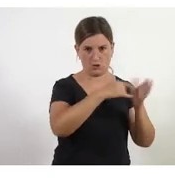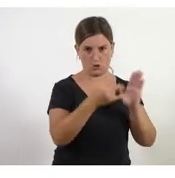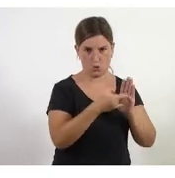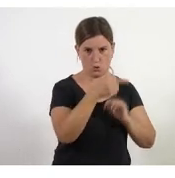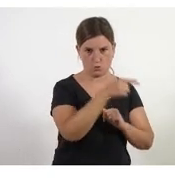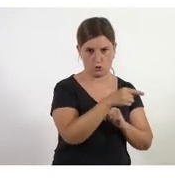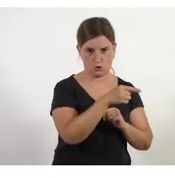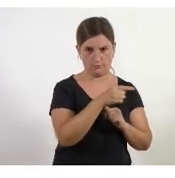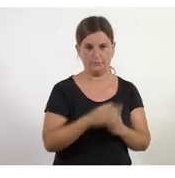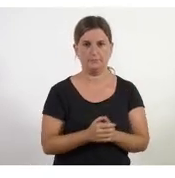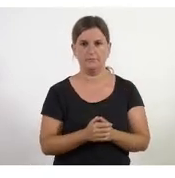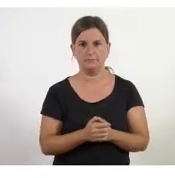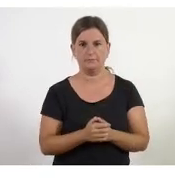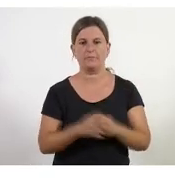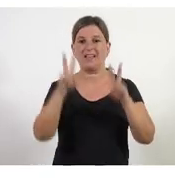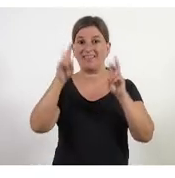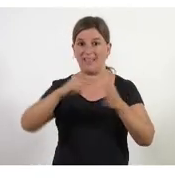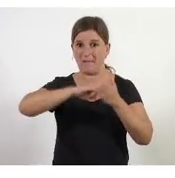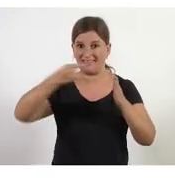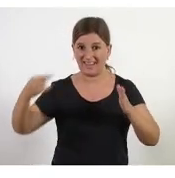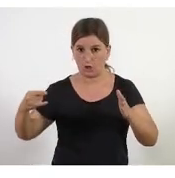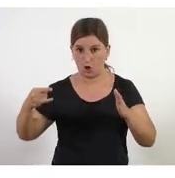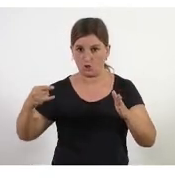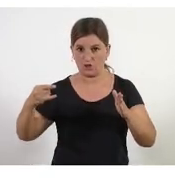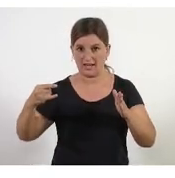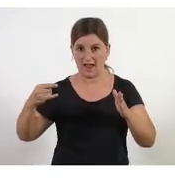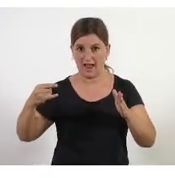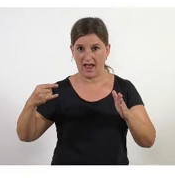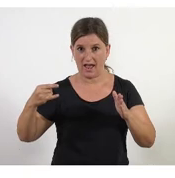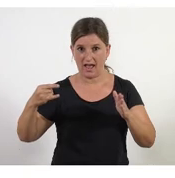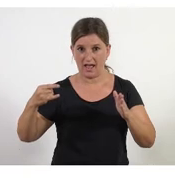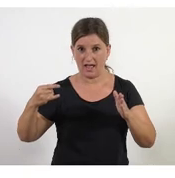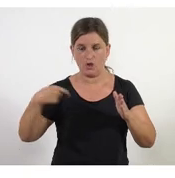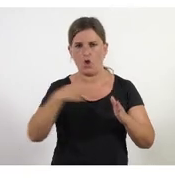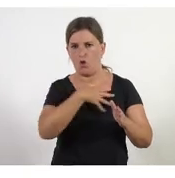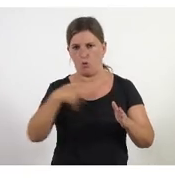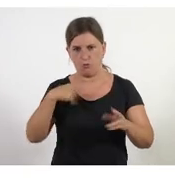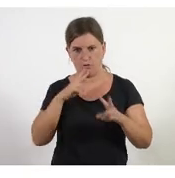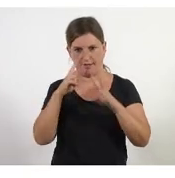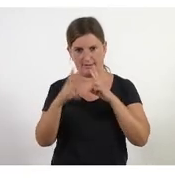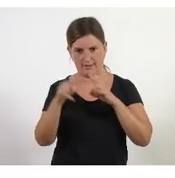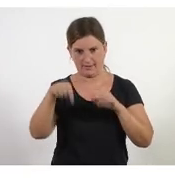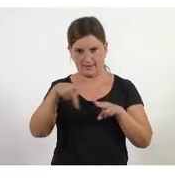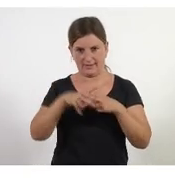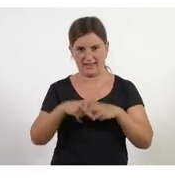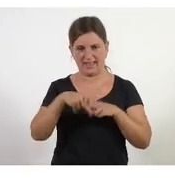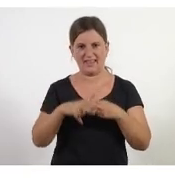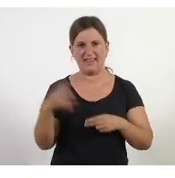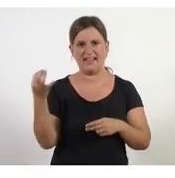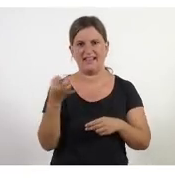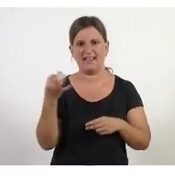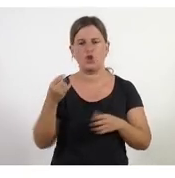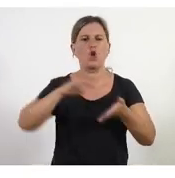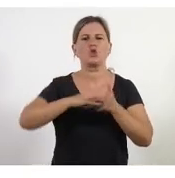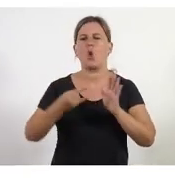correcta. En el tema de tecnologia, i és una cosa que vull que quedi patent durant tot el taller, és que no hi ha una